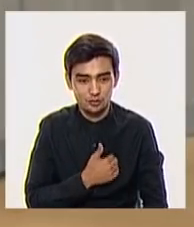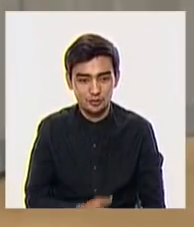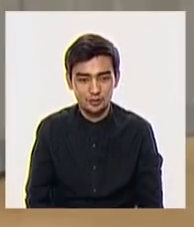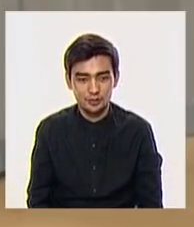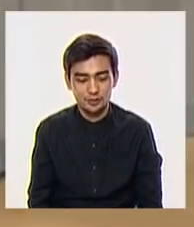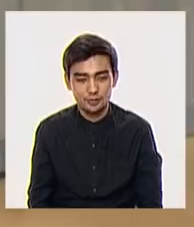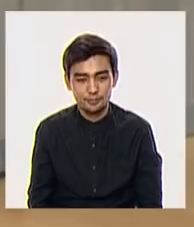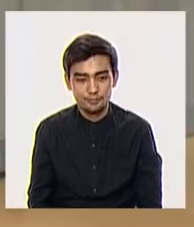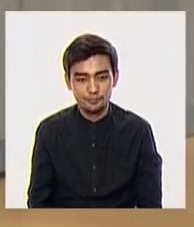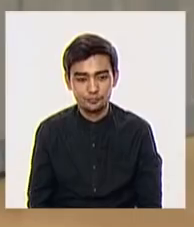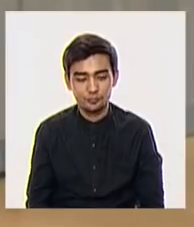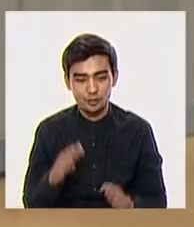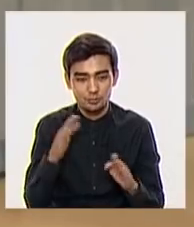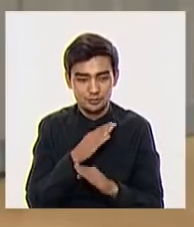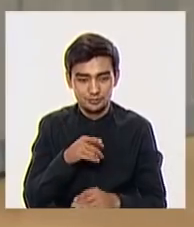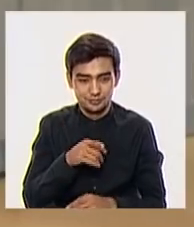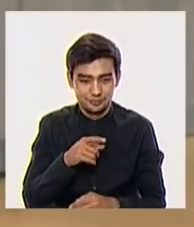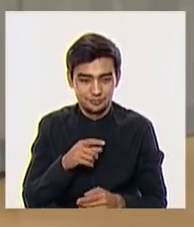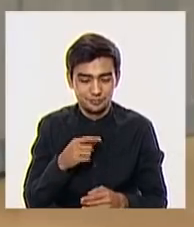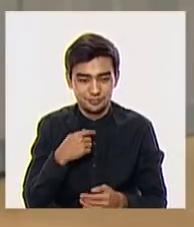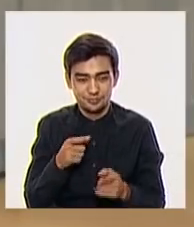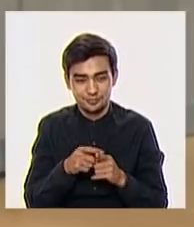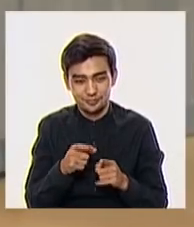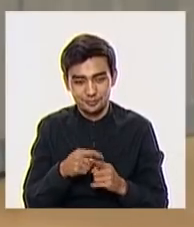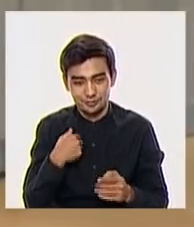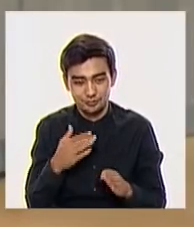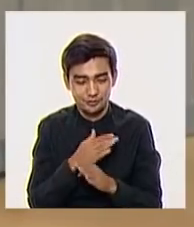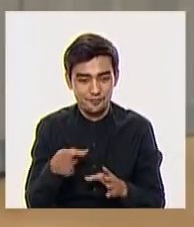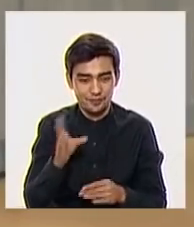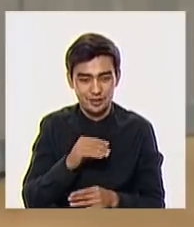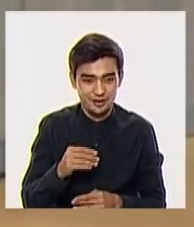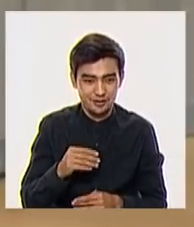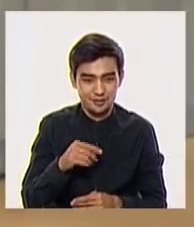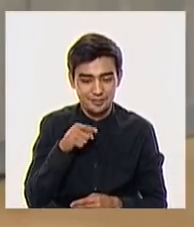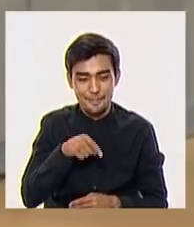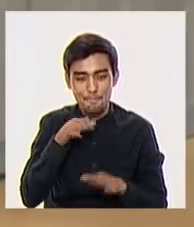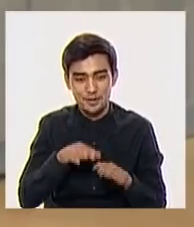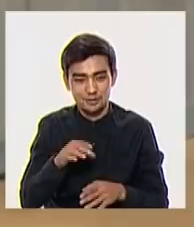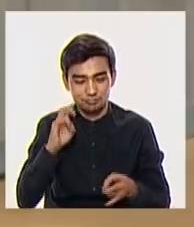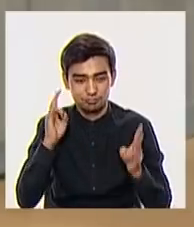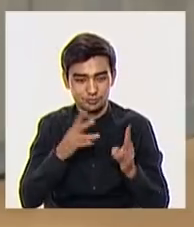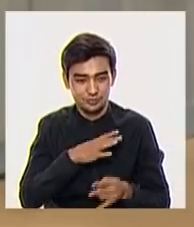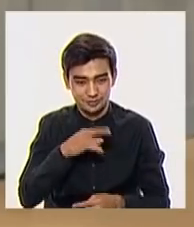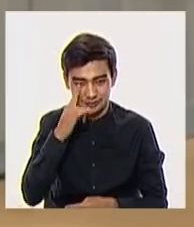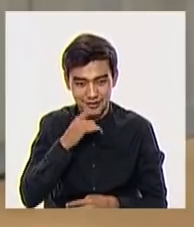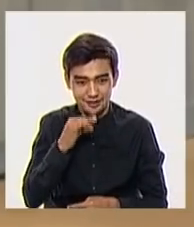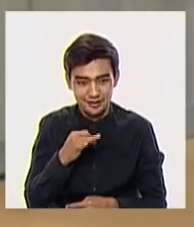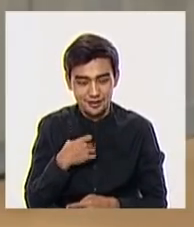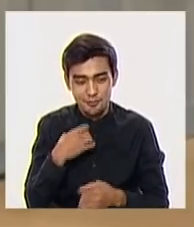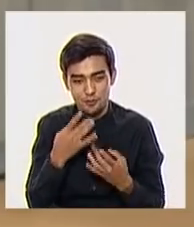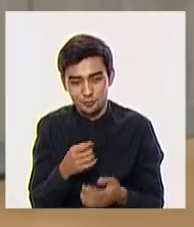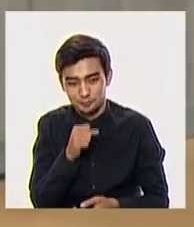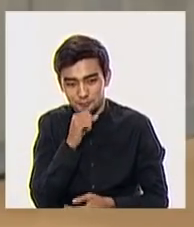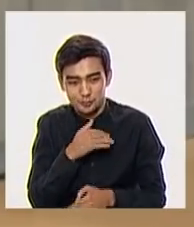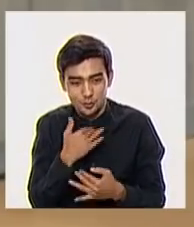Песни из альбома «Красиво» стали популярными. Әдемі атты күй табағымдағы әндердің барлығы осы жерде танымал. Сондықтан мен үнсіздік танытқым